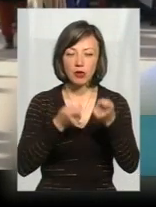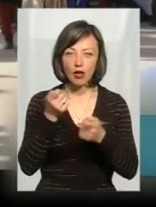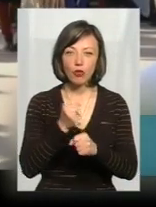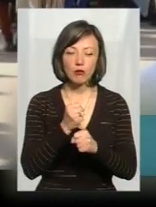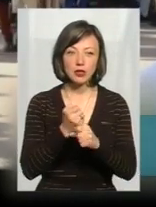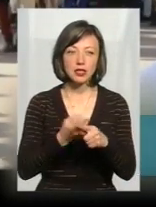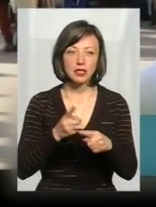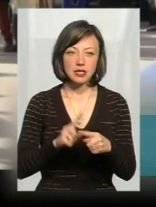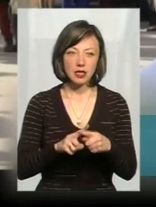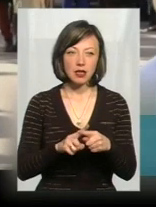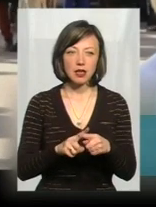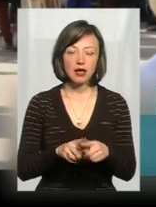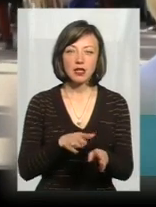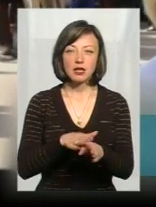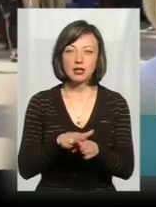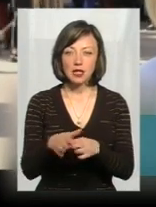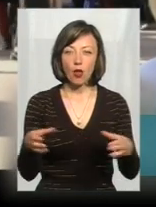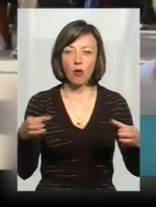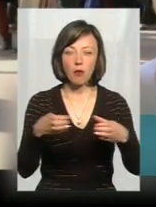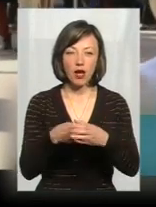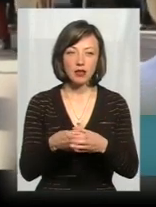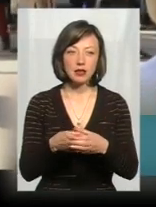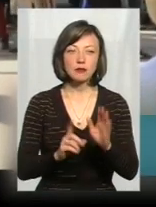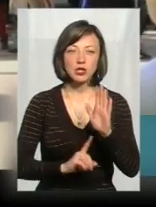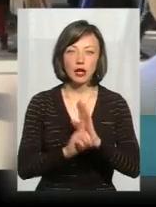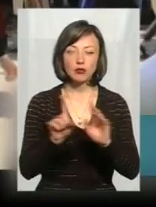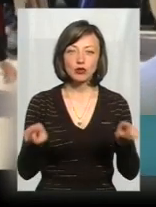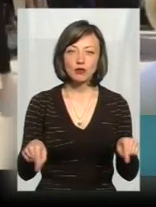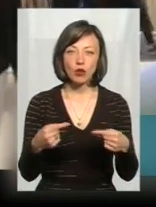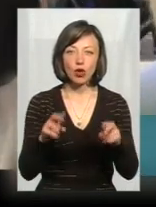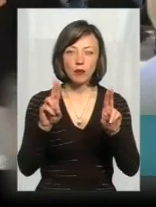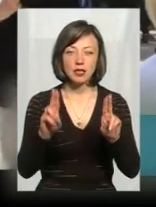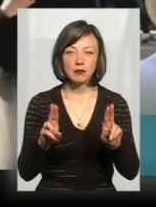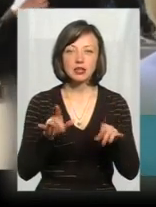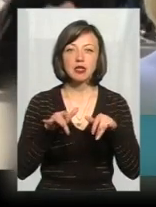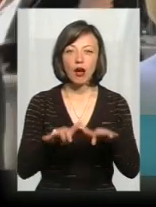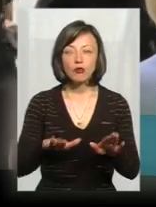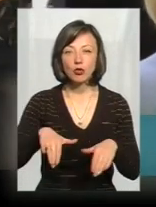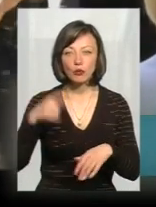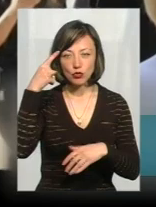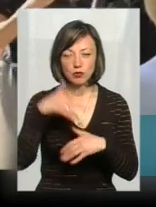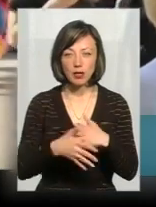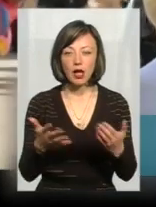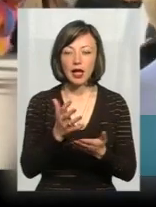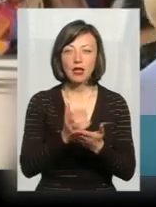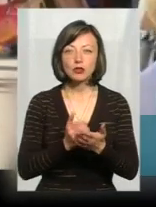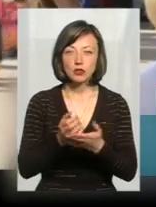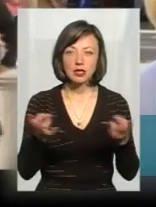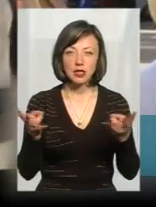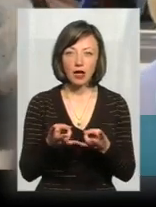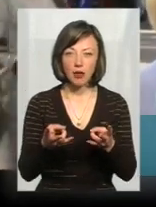Звичайно, це працювала ціла команда. Ми спочатку створювали концепцію заходу, потім розуміли, які ресурси нам